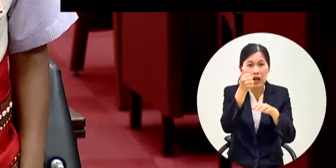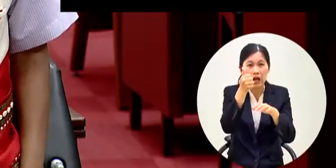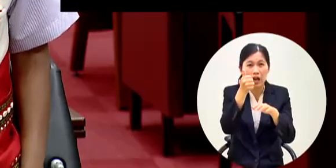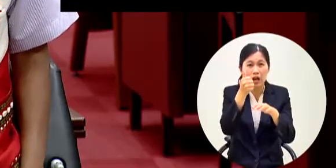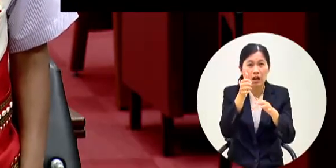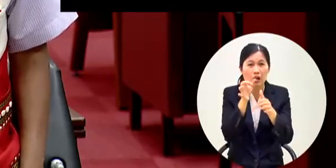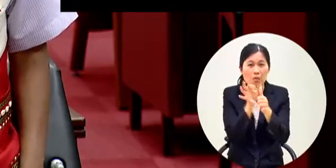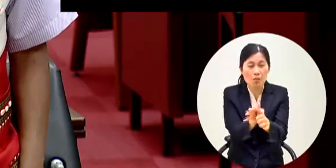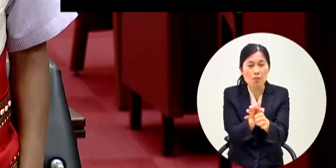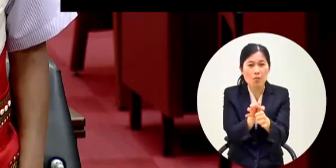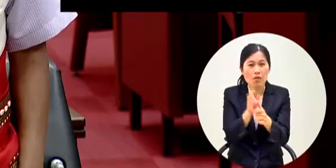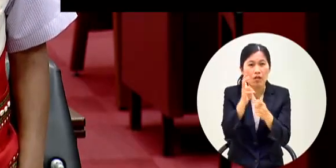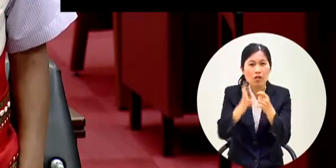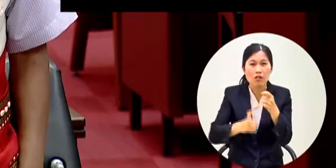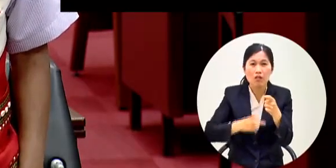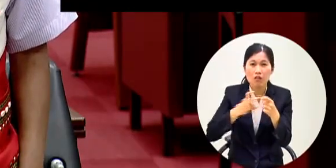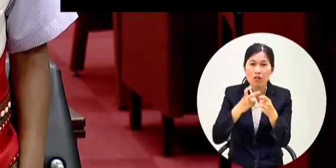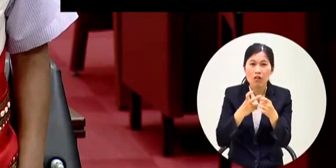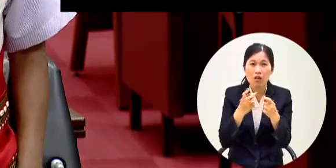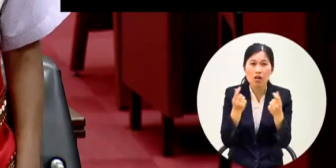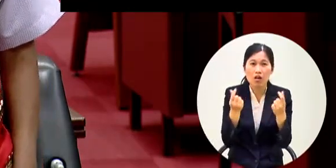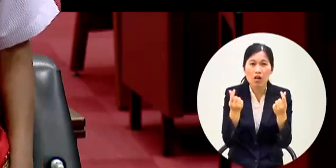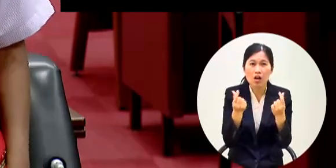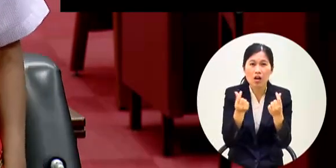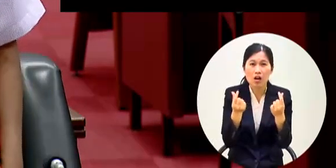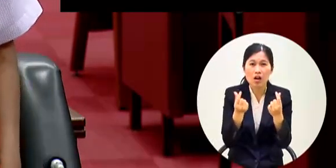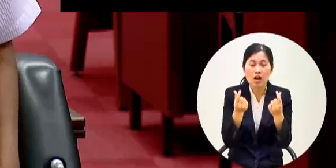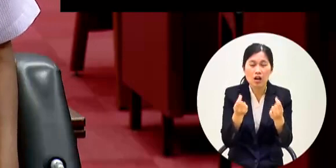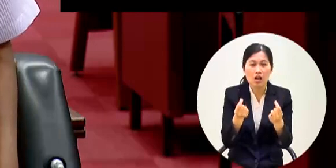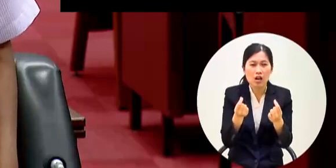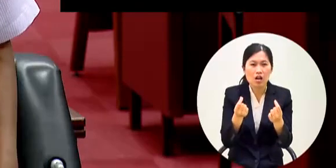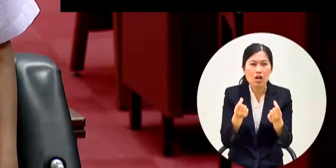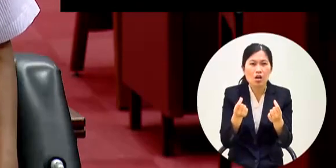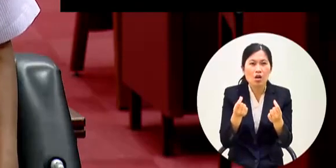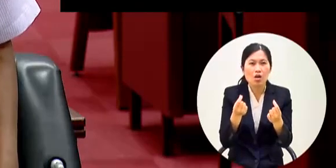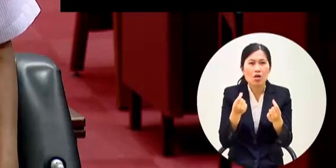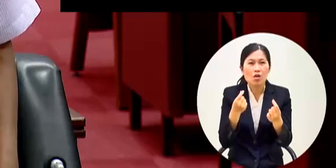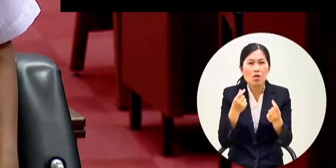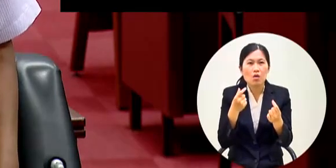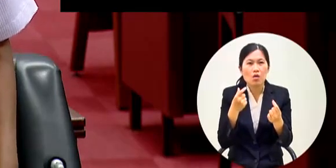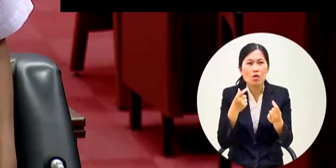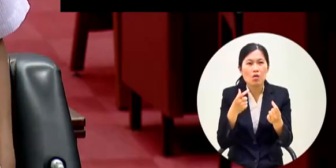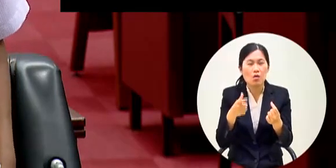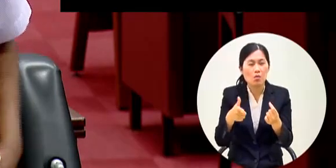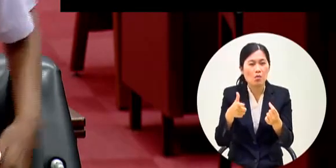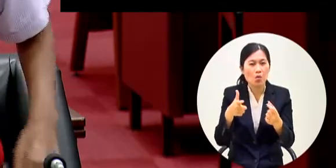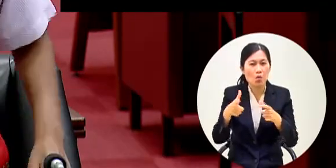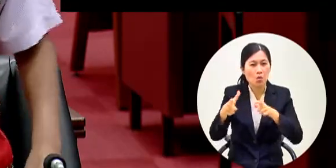等同于我们园区沦陷了40年，